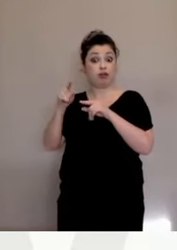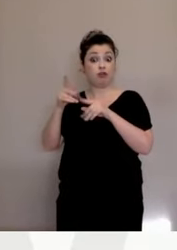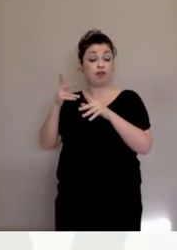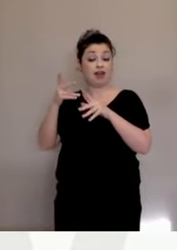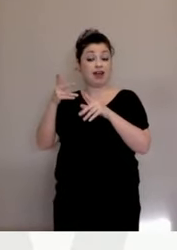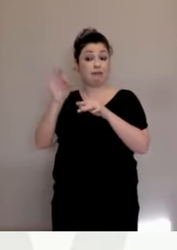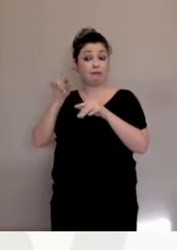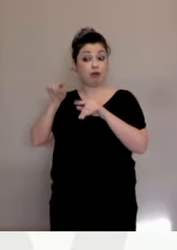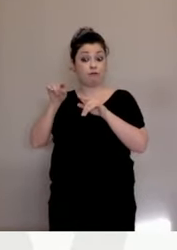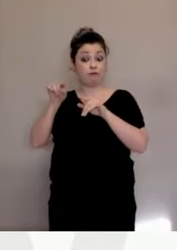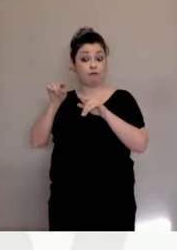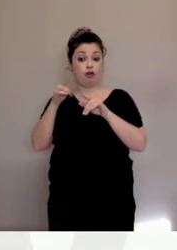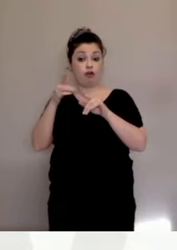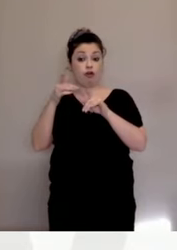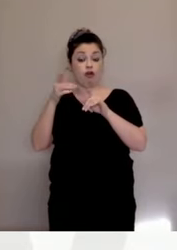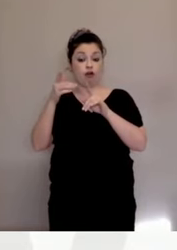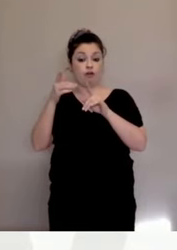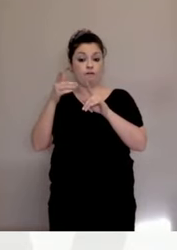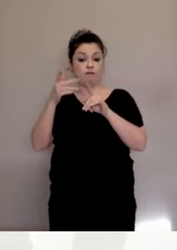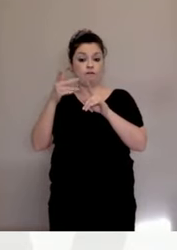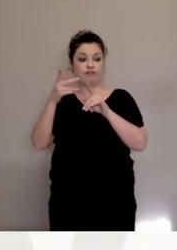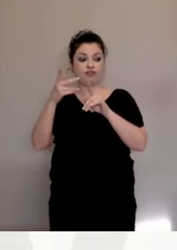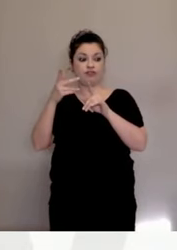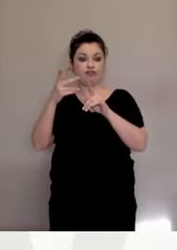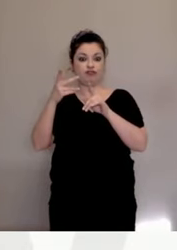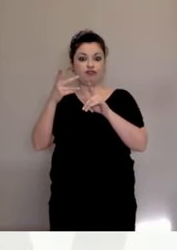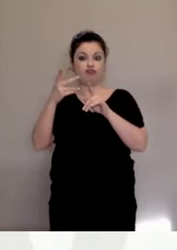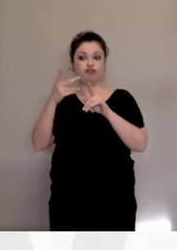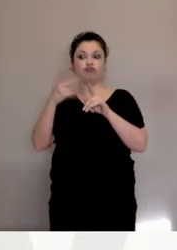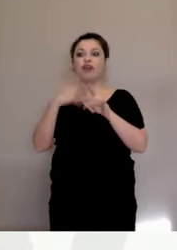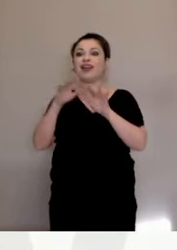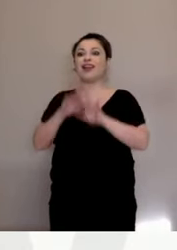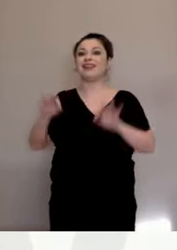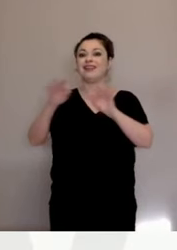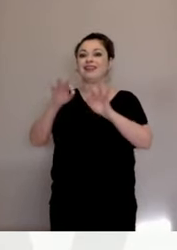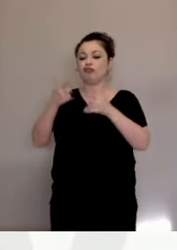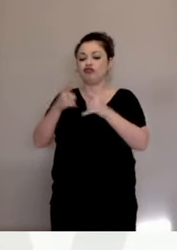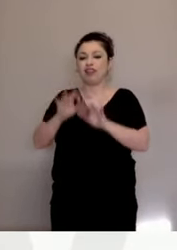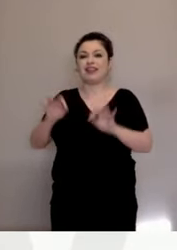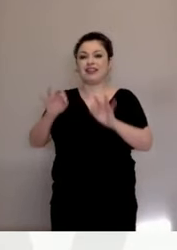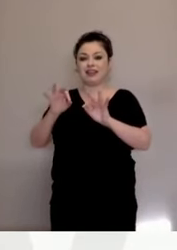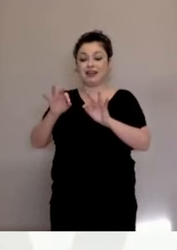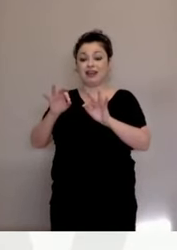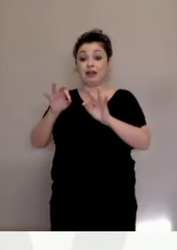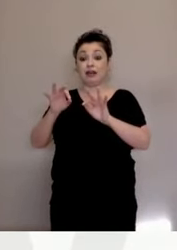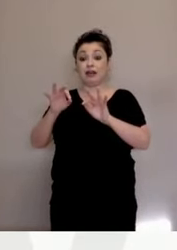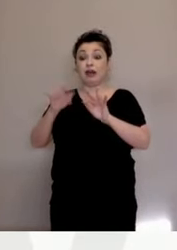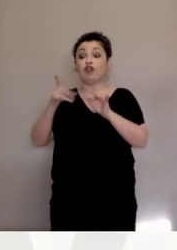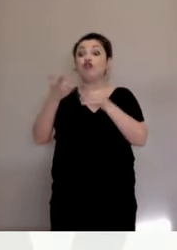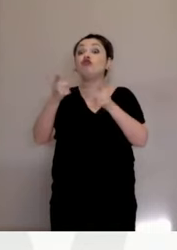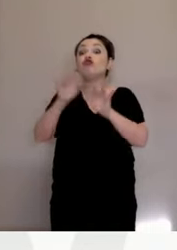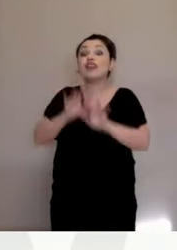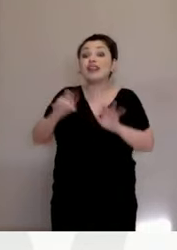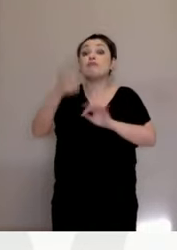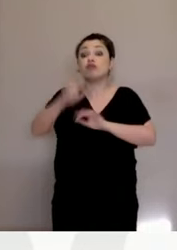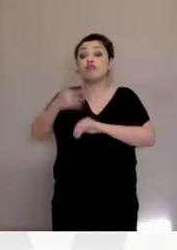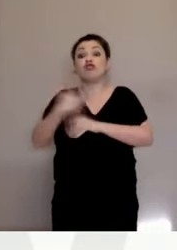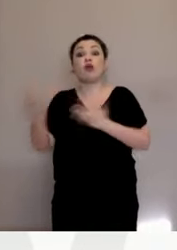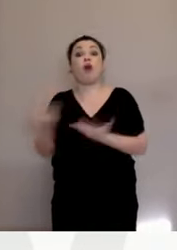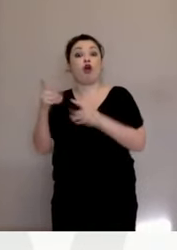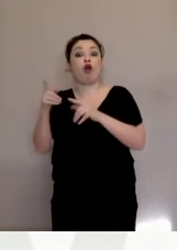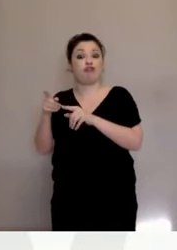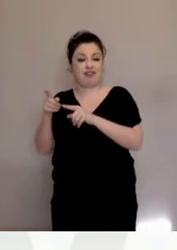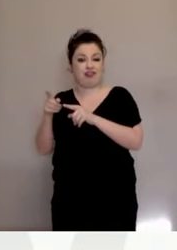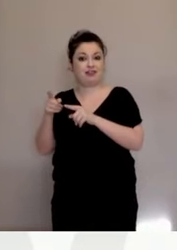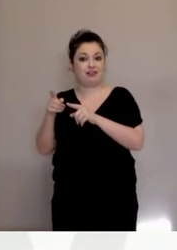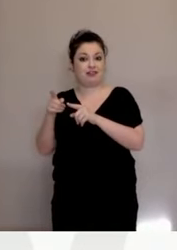domanda è non è perché c'è qualche cosa, ma perché